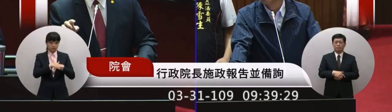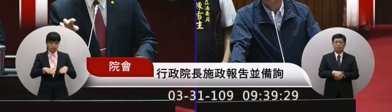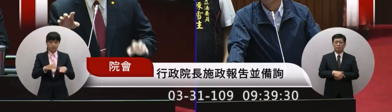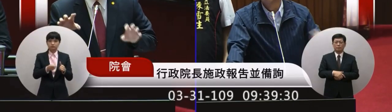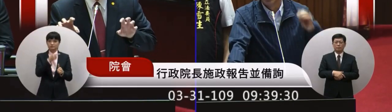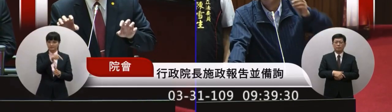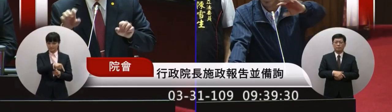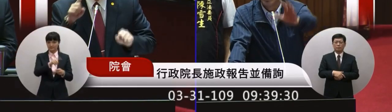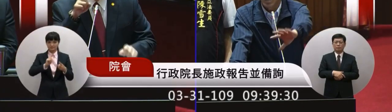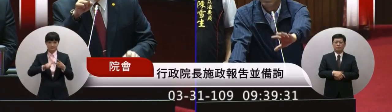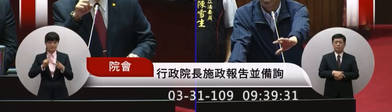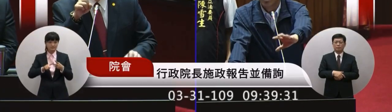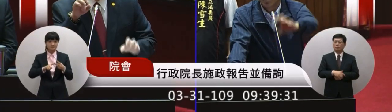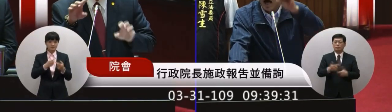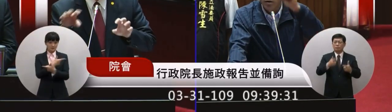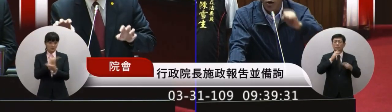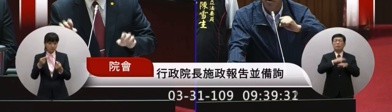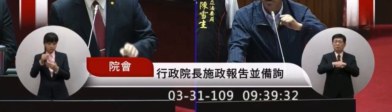标准化是